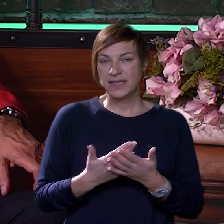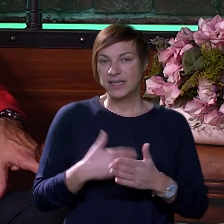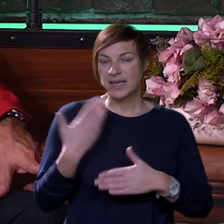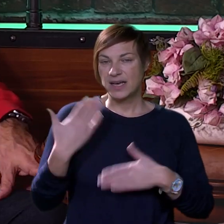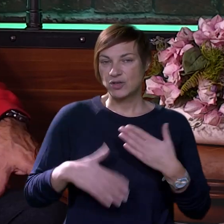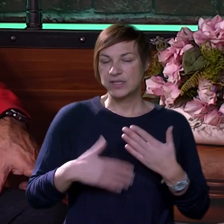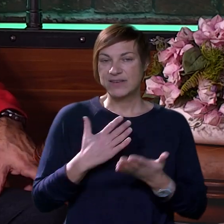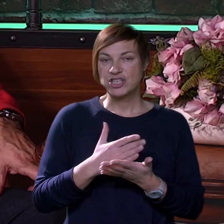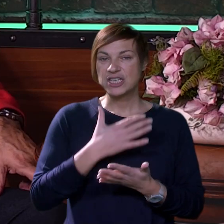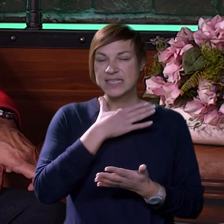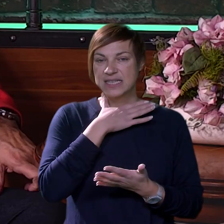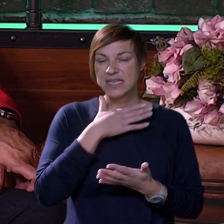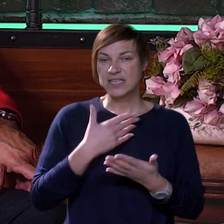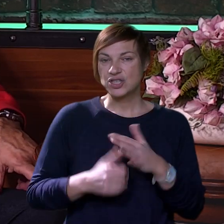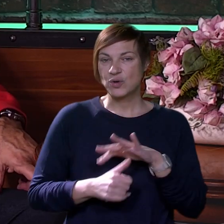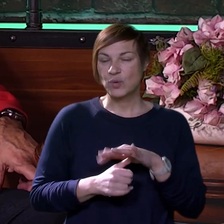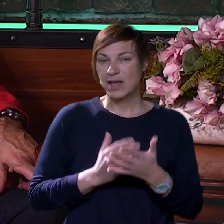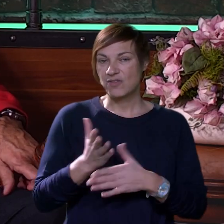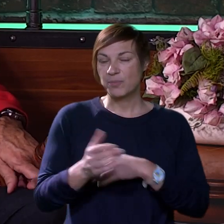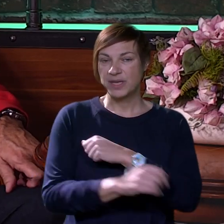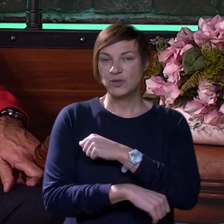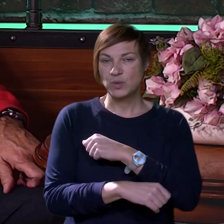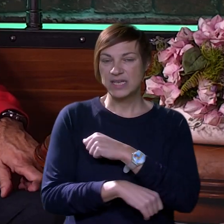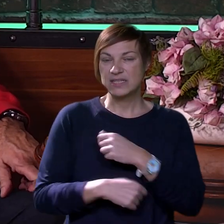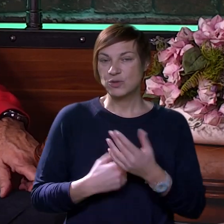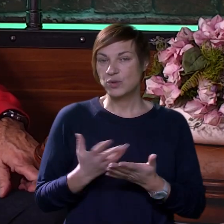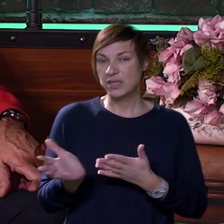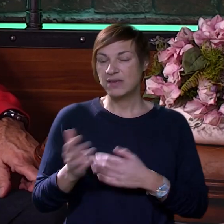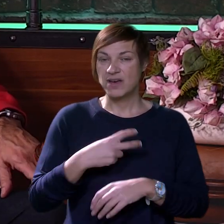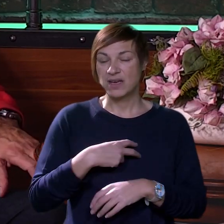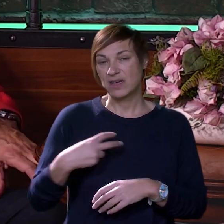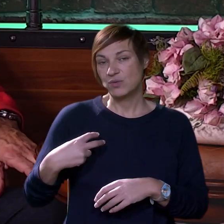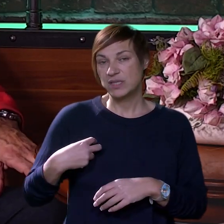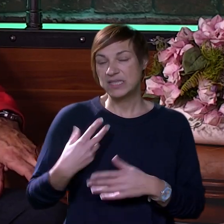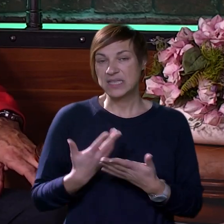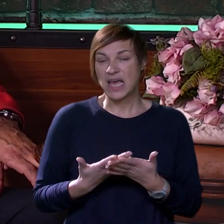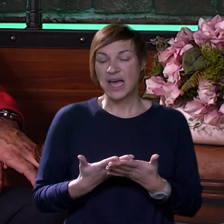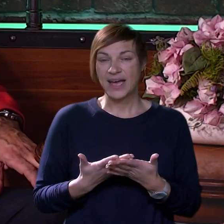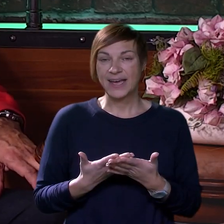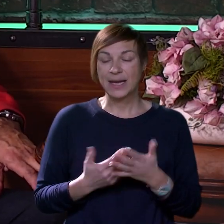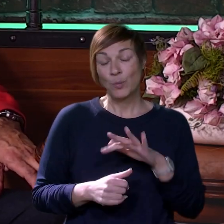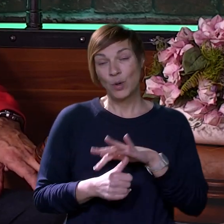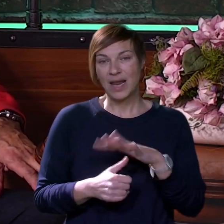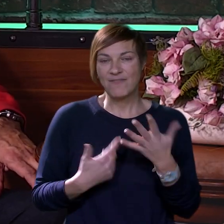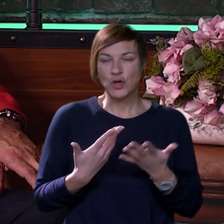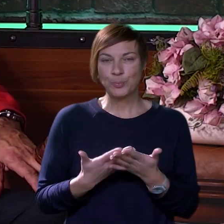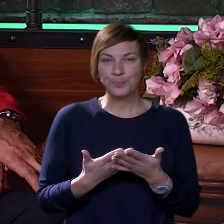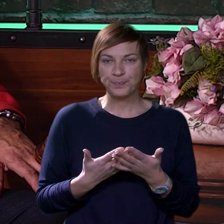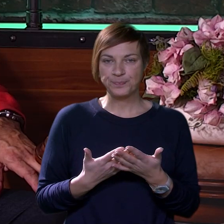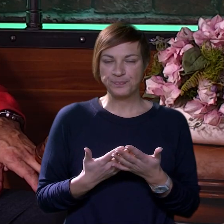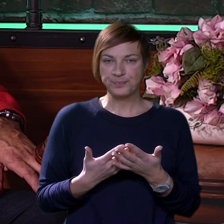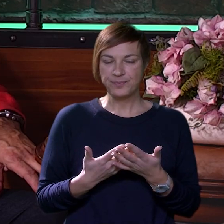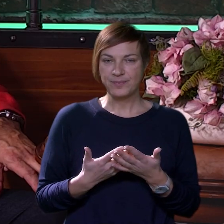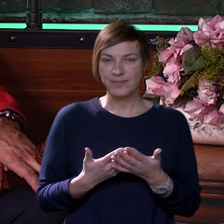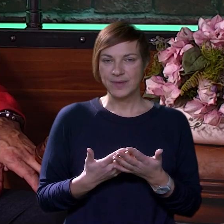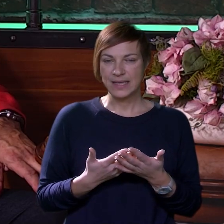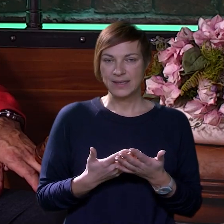oni nakon završene srednje škole uglavnom idu na studije vanka u Zagrebu, uglavnom. Tako